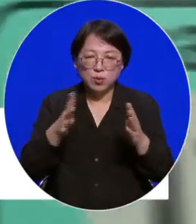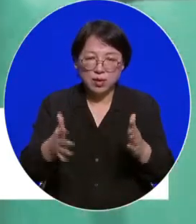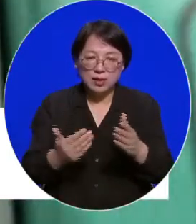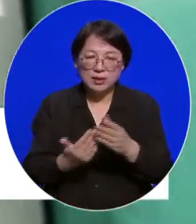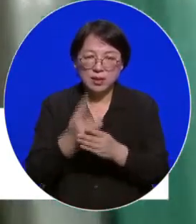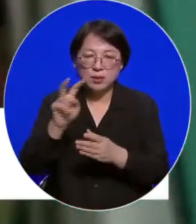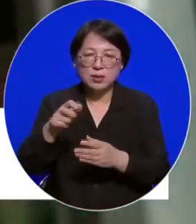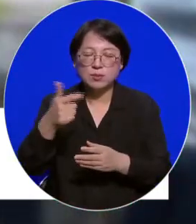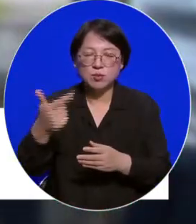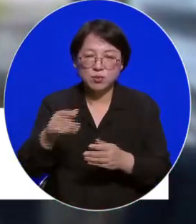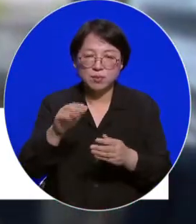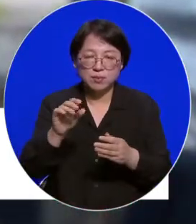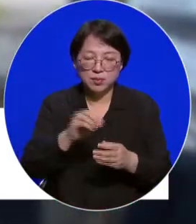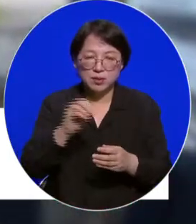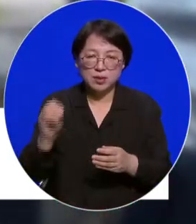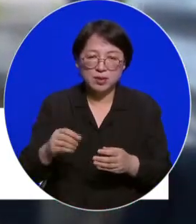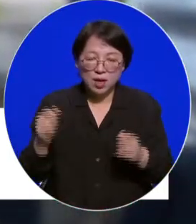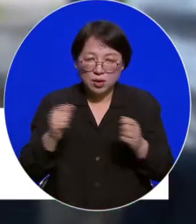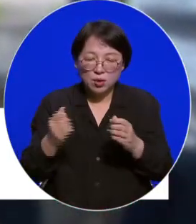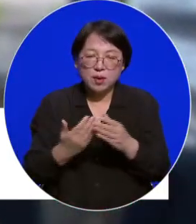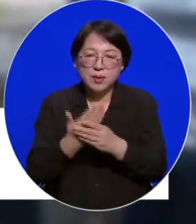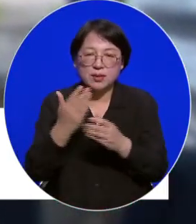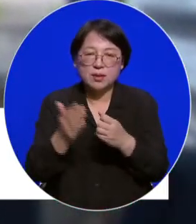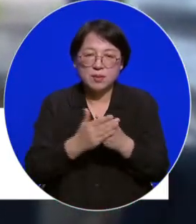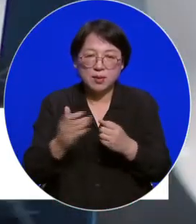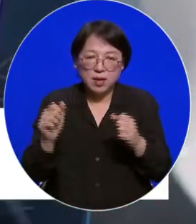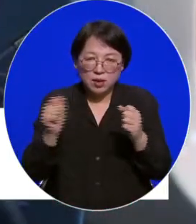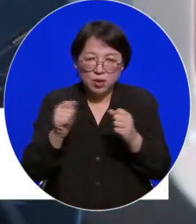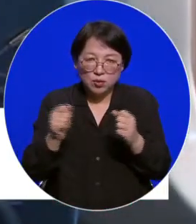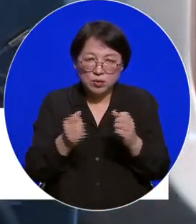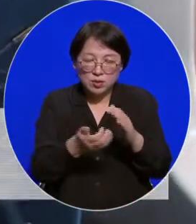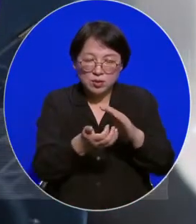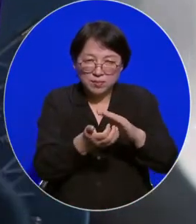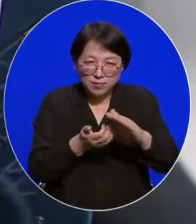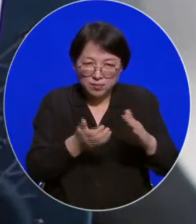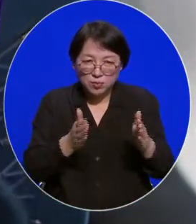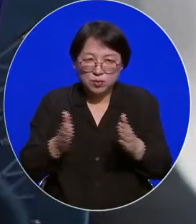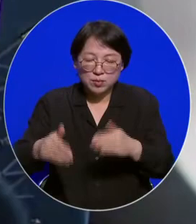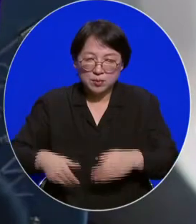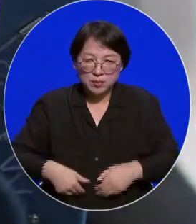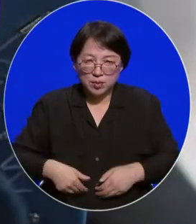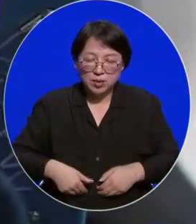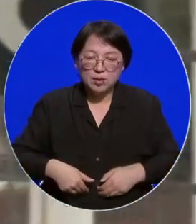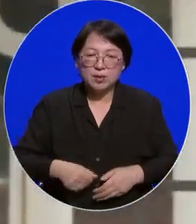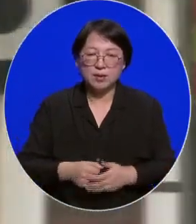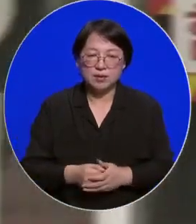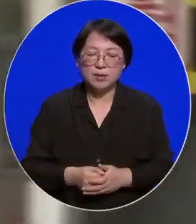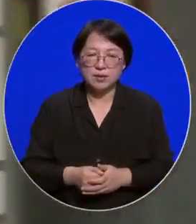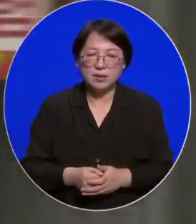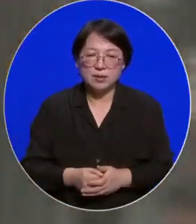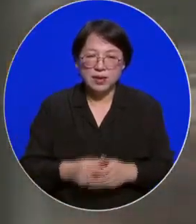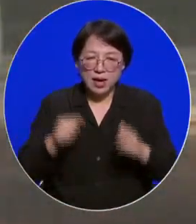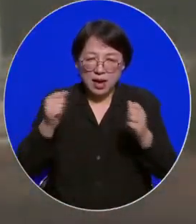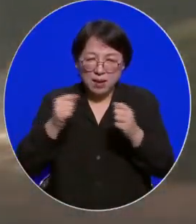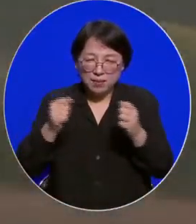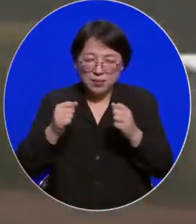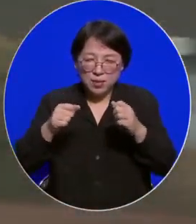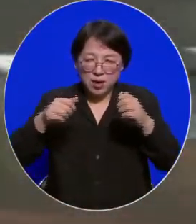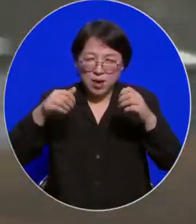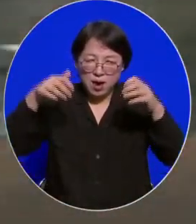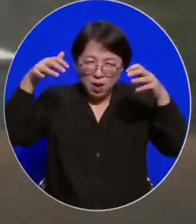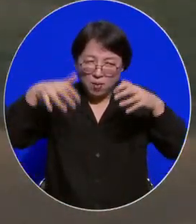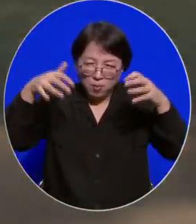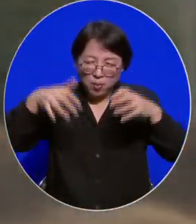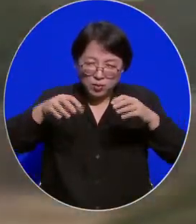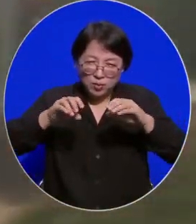26%가 겨울에 발생한 만큼 겨울철 대비가 필요하다는 의견도 나왔습니다. 이에 원장관은 한파와 폭설에 대비해